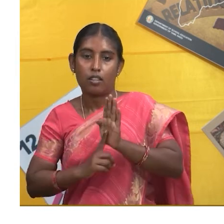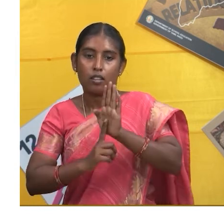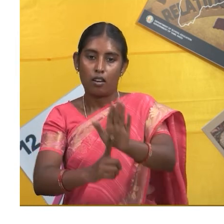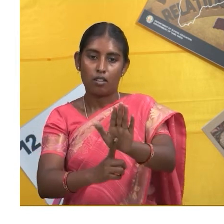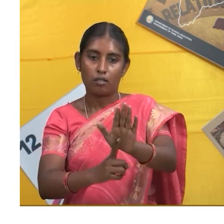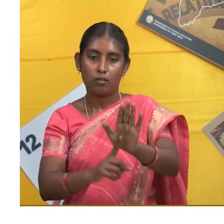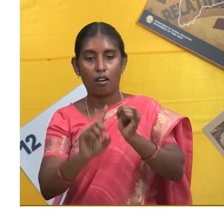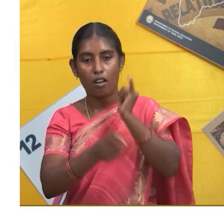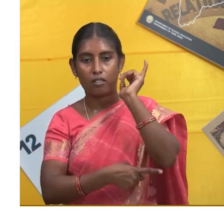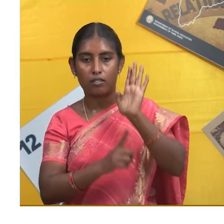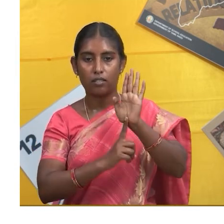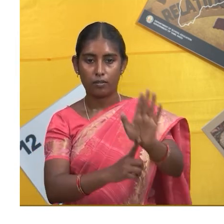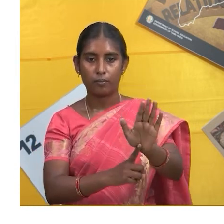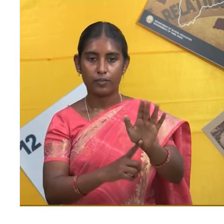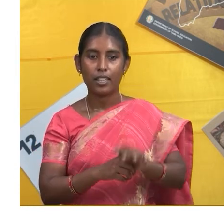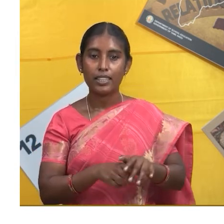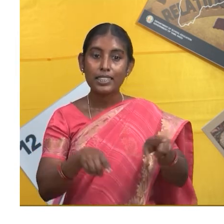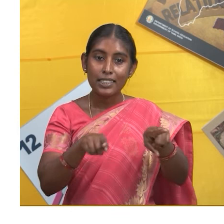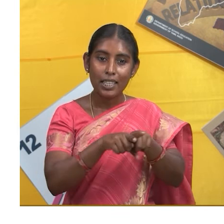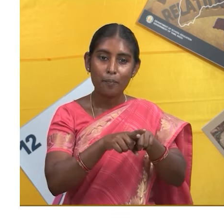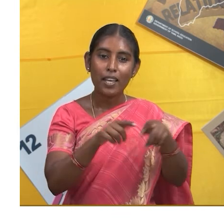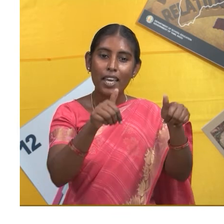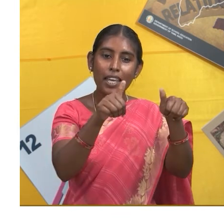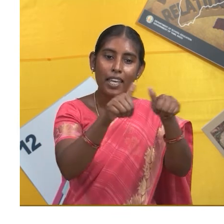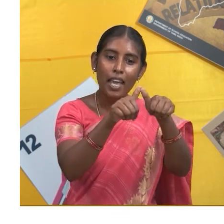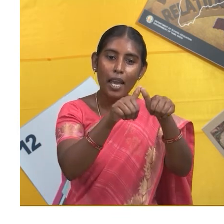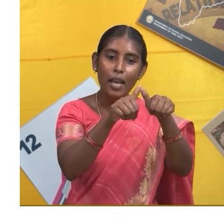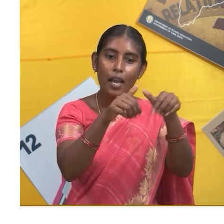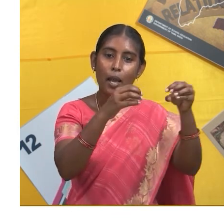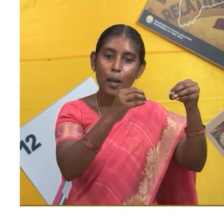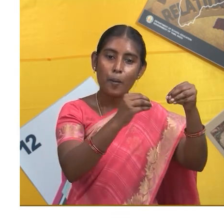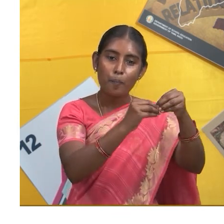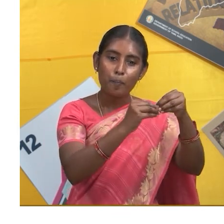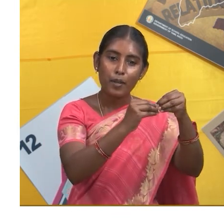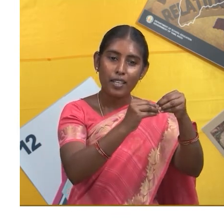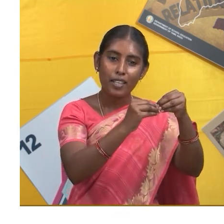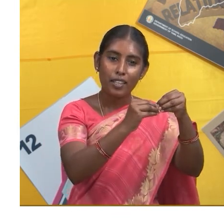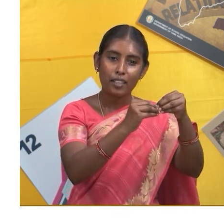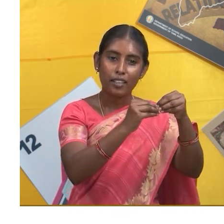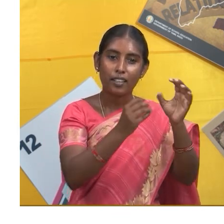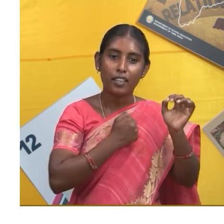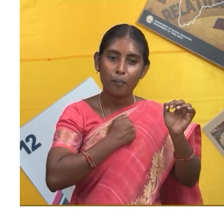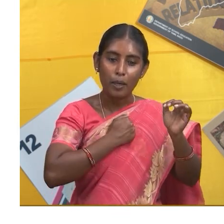hydrationhost